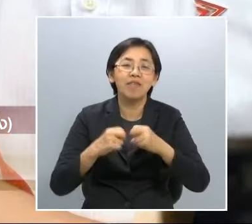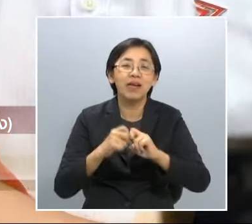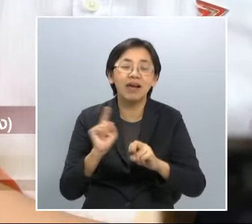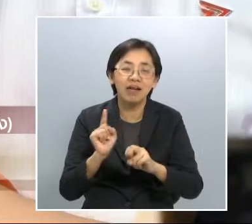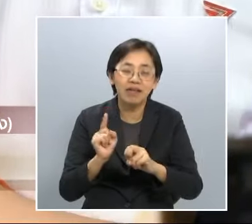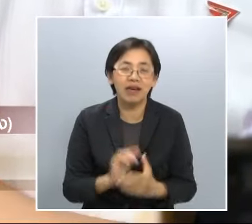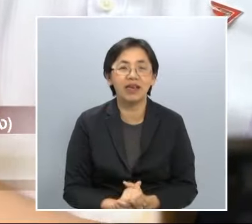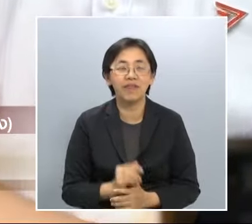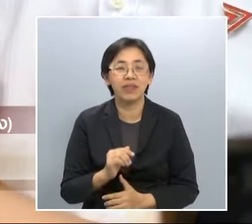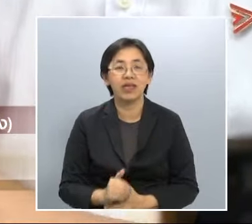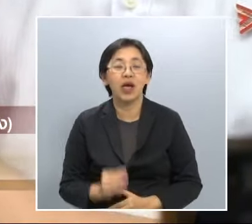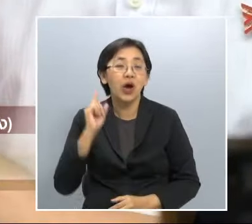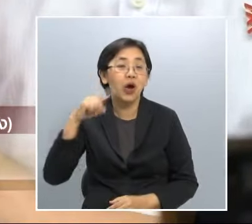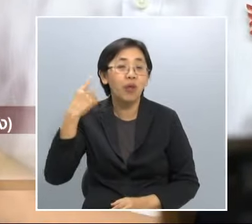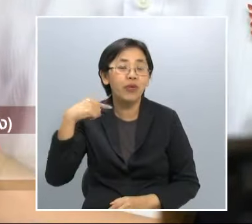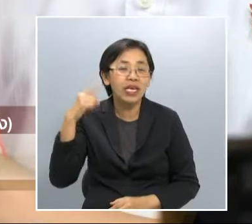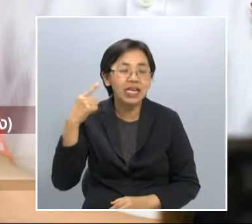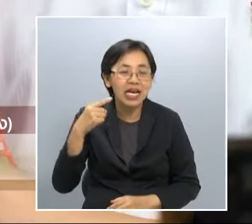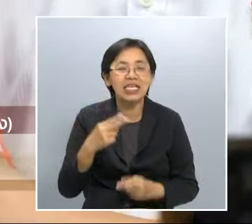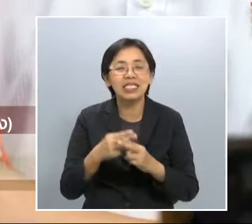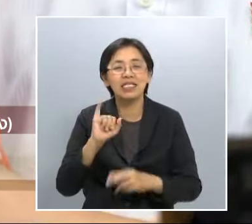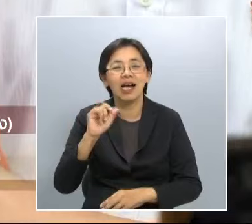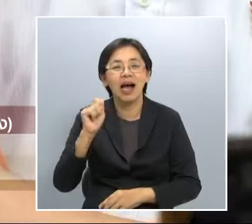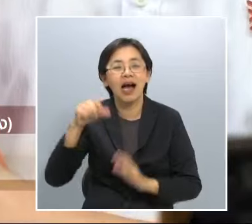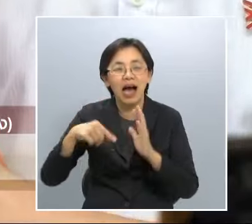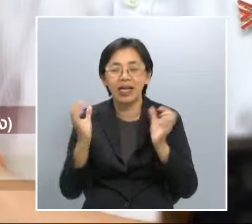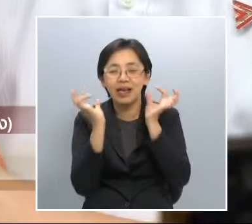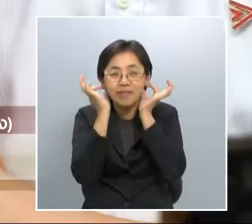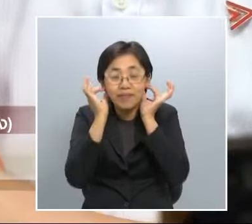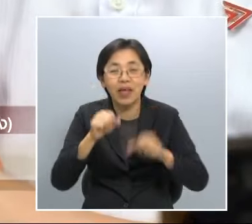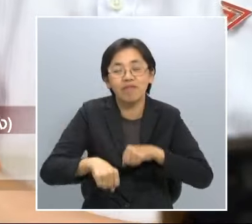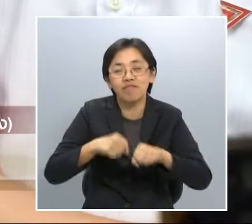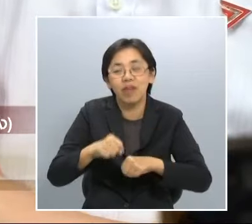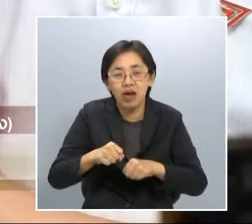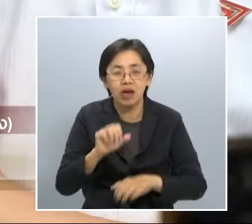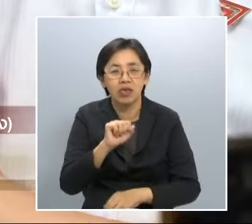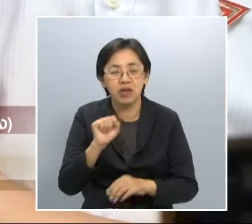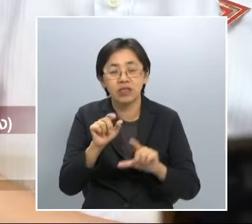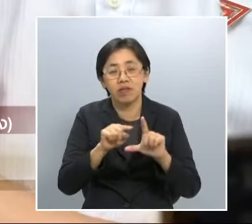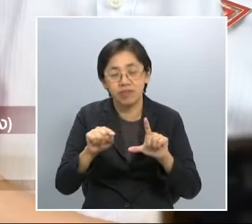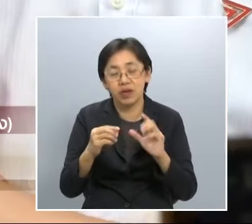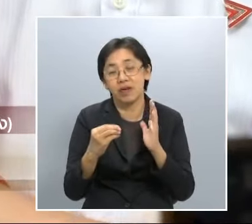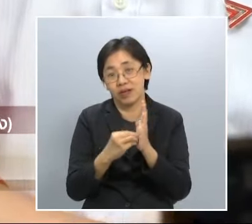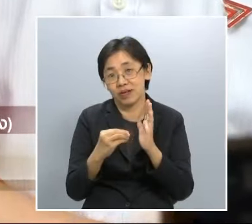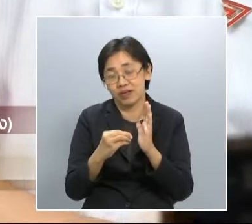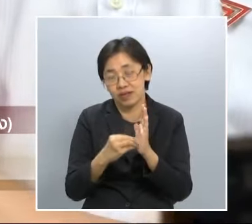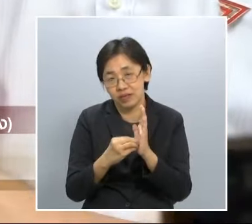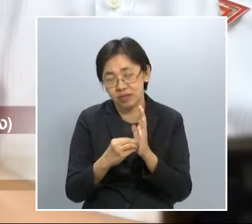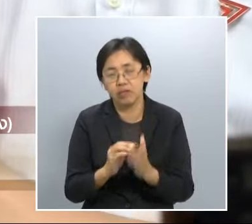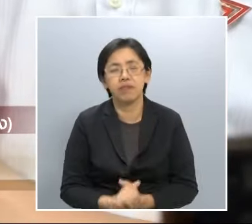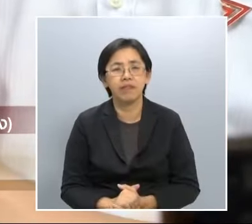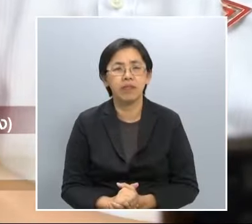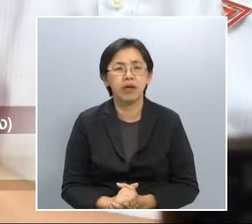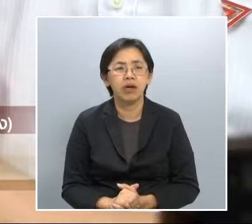กรณีของคุณลักษณ์ชนกศรีนอกสสกทมพรรคก้าวไกลอภิปรายจริงๆคุณชัยธวัฒน์บ